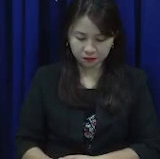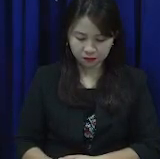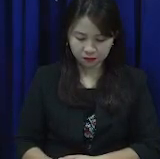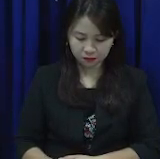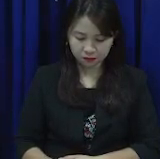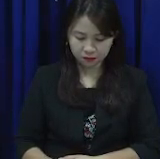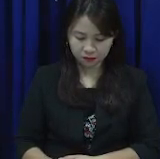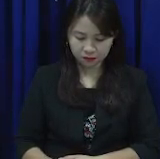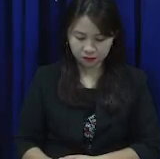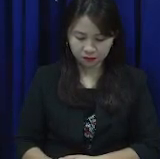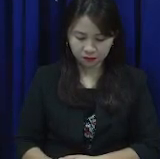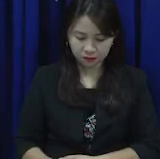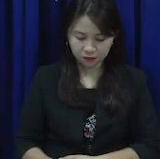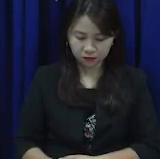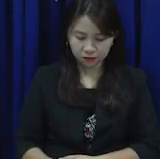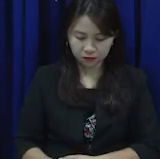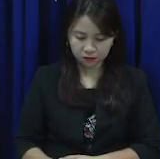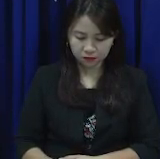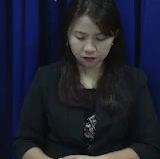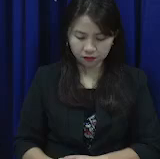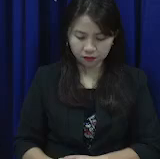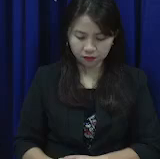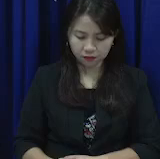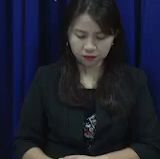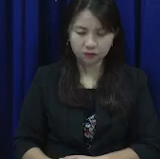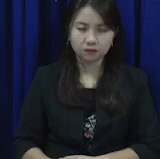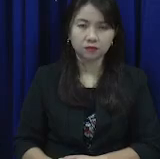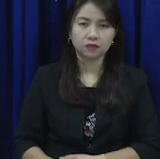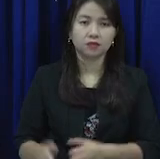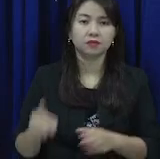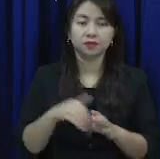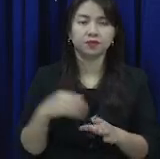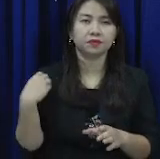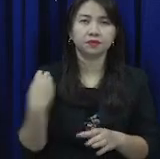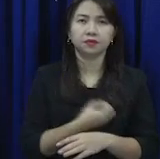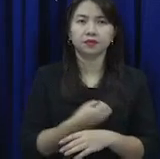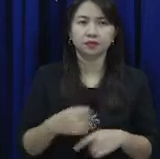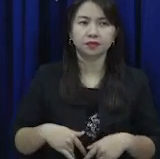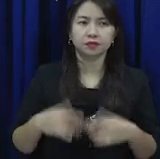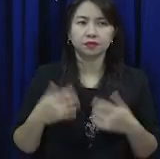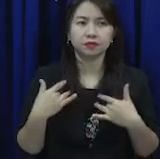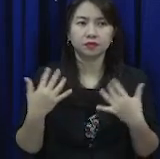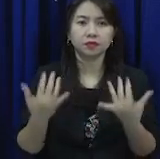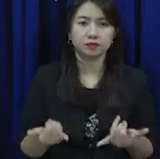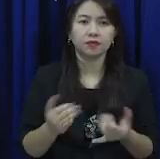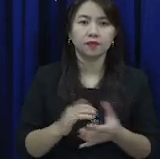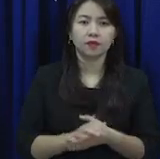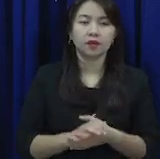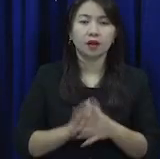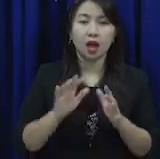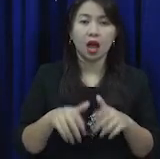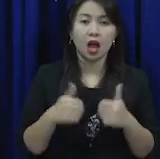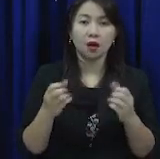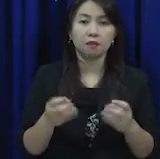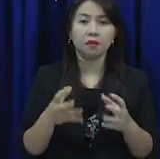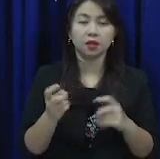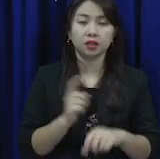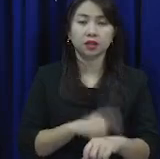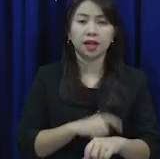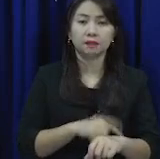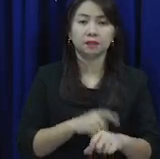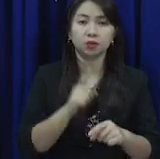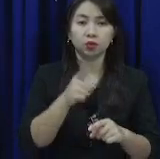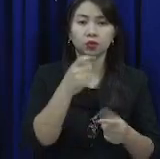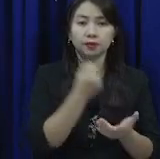na see talong-talo na Bakit buhay pa lang sasabihin ng panginoon eh oh Ilang oras ka sa eskwelahan mo Ilang oras ka para sa Diyos